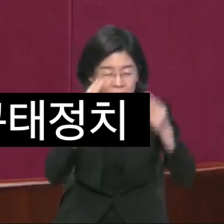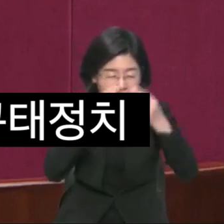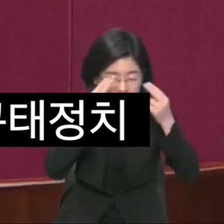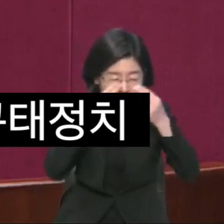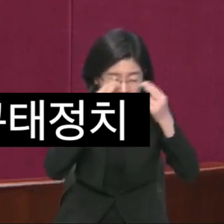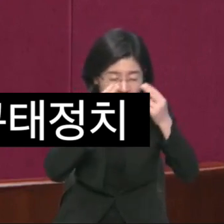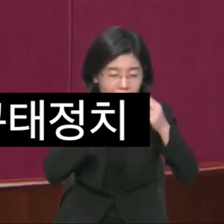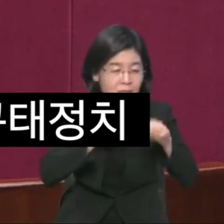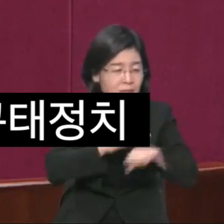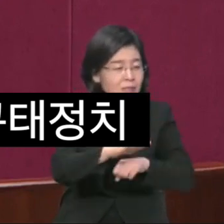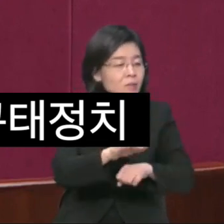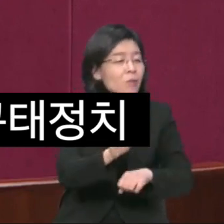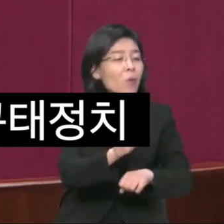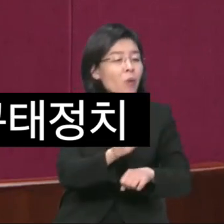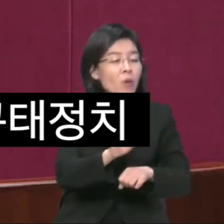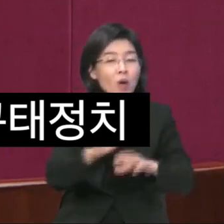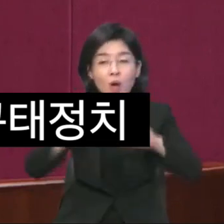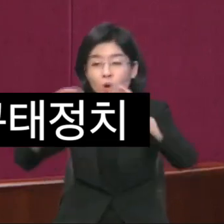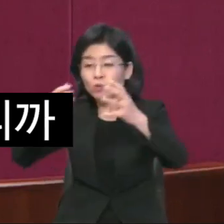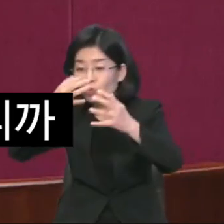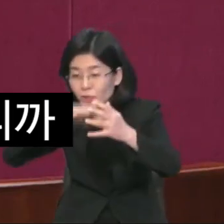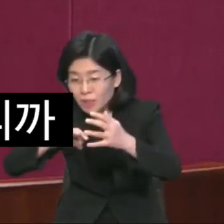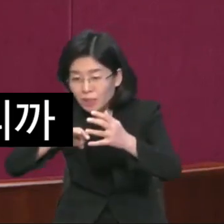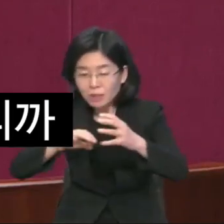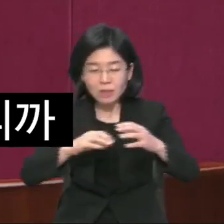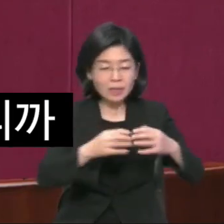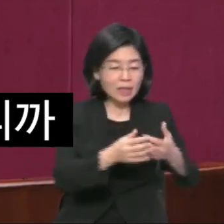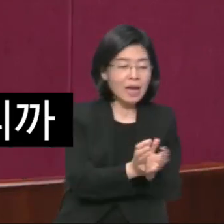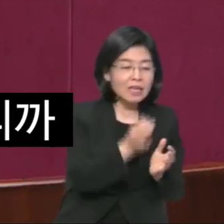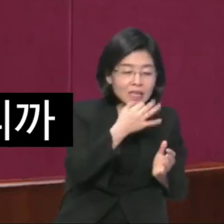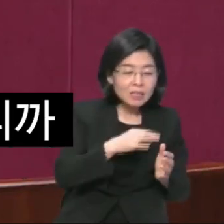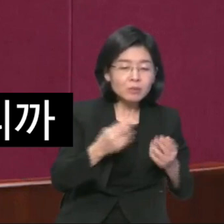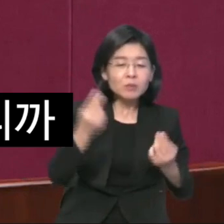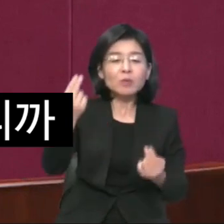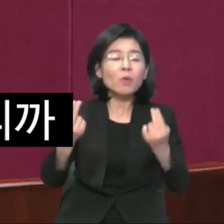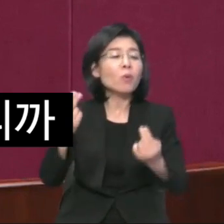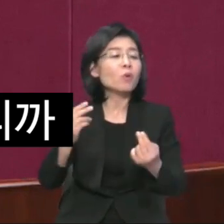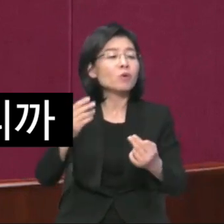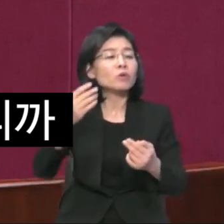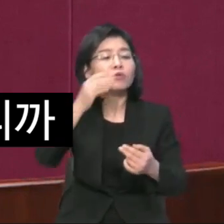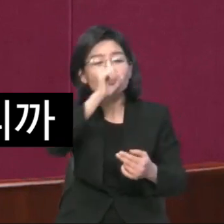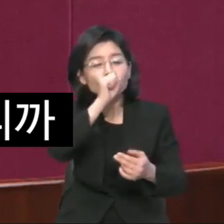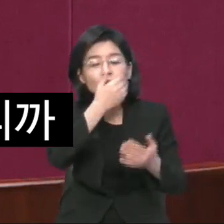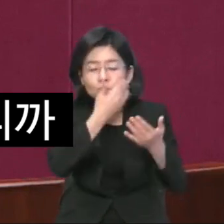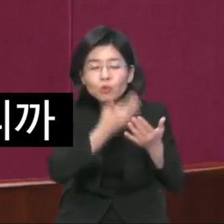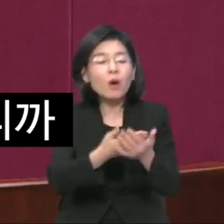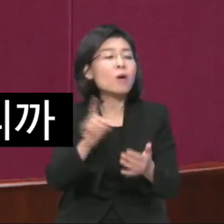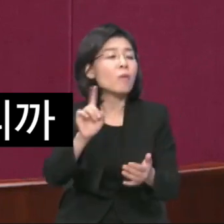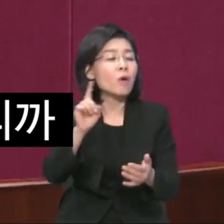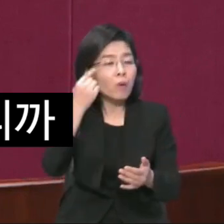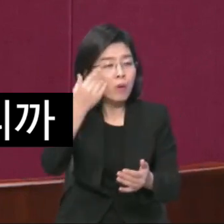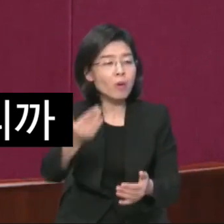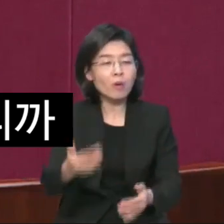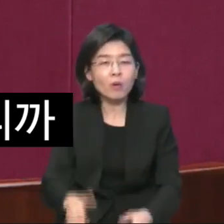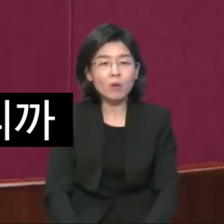당의 이익만 챙기는 구태정치. 대체 국익이 중요합니까? 당의 이익이 중요합니까?